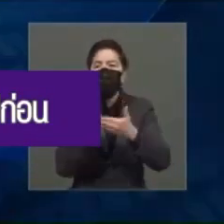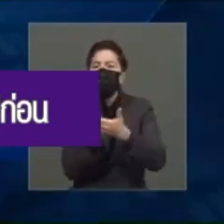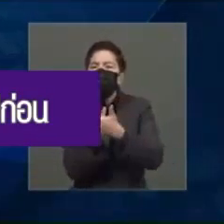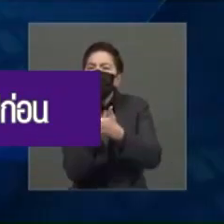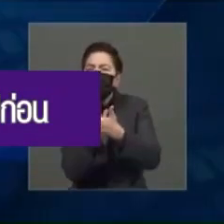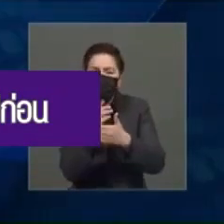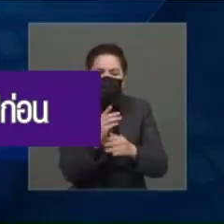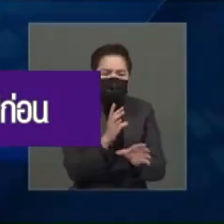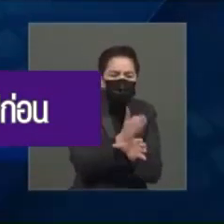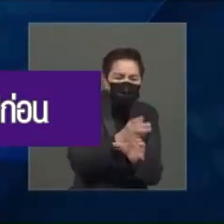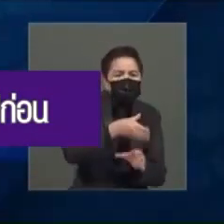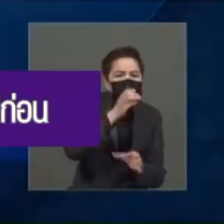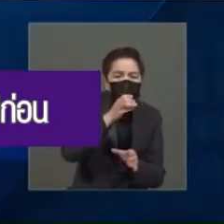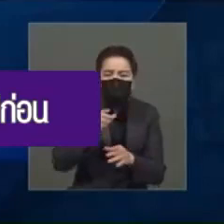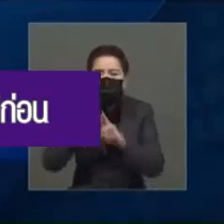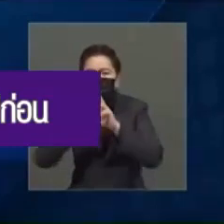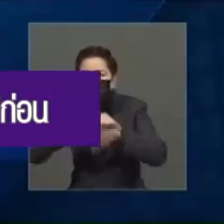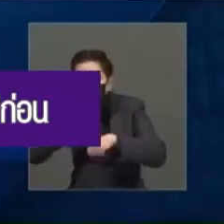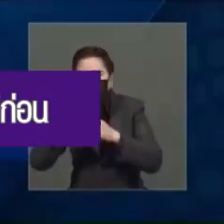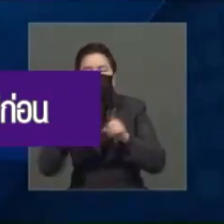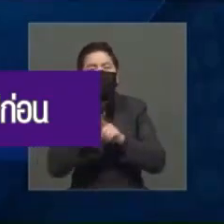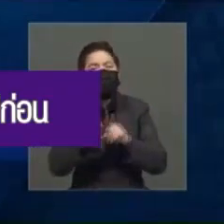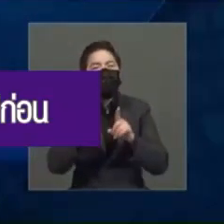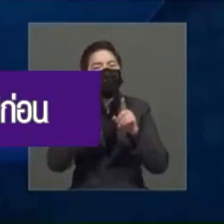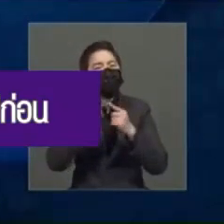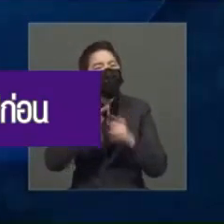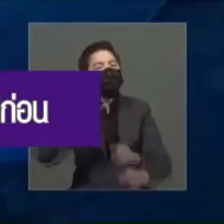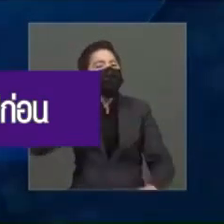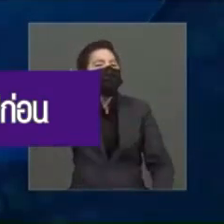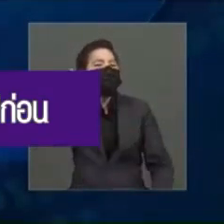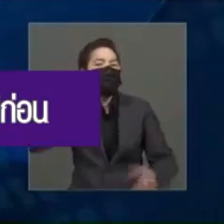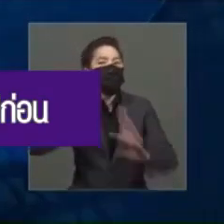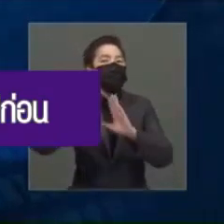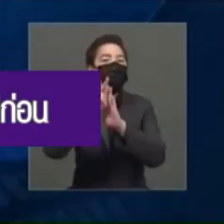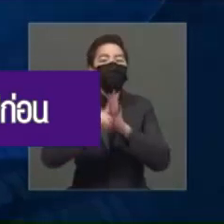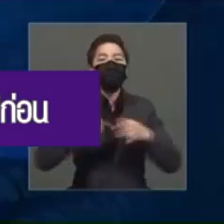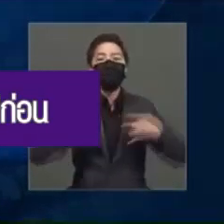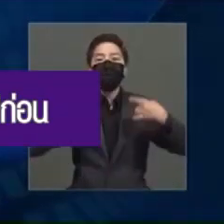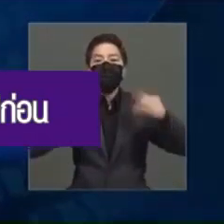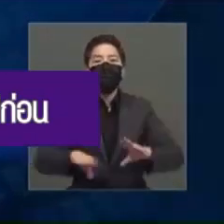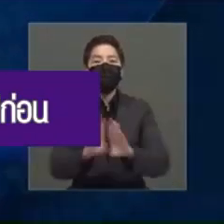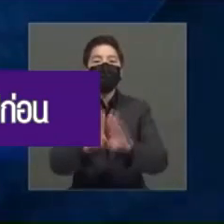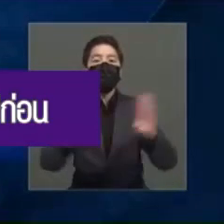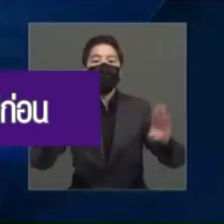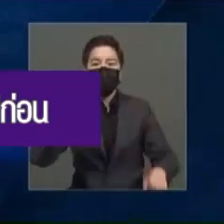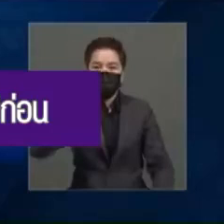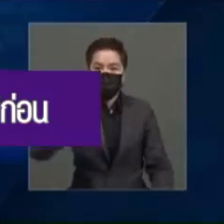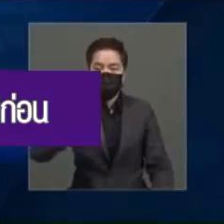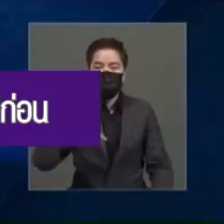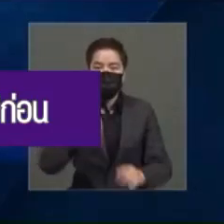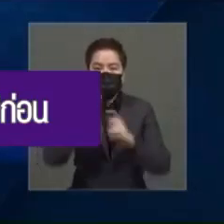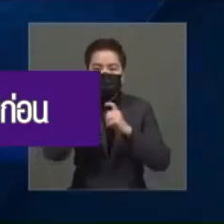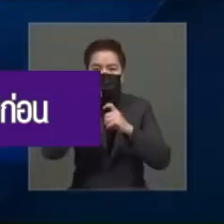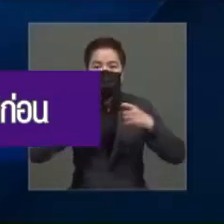เรื่องของอ่าพลาสเตอร์ที่สปกมีความเป็นห่วงอย่างมากในช่วงเทศกาลปีใหม่ก็คือการแพร่ระบาดในร้านอาหารที่มีลักษณะ